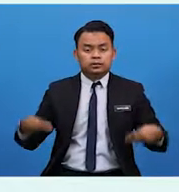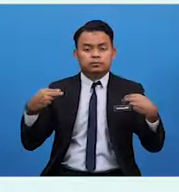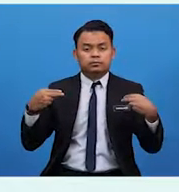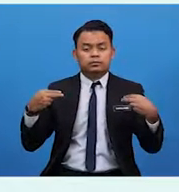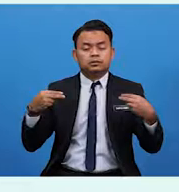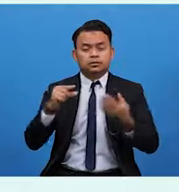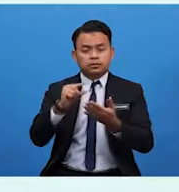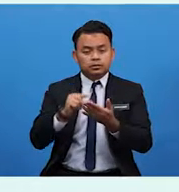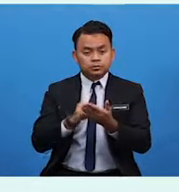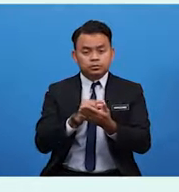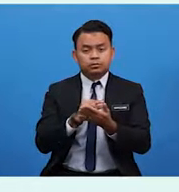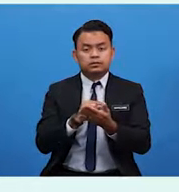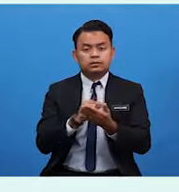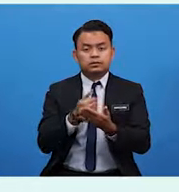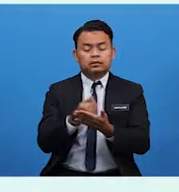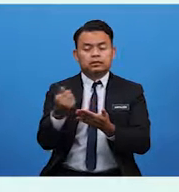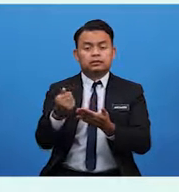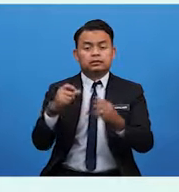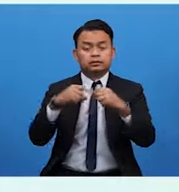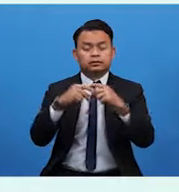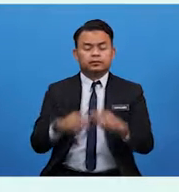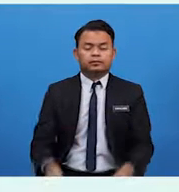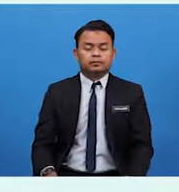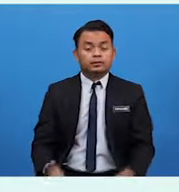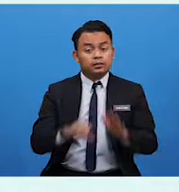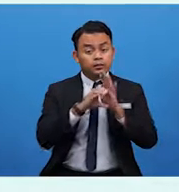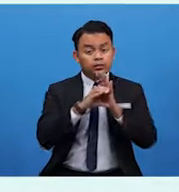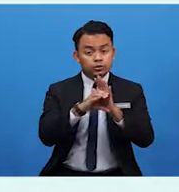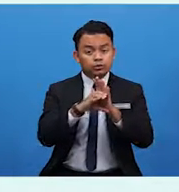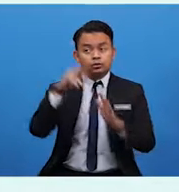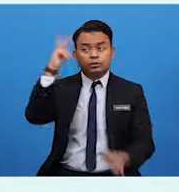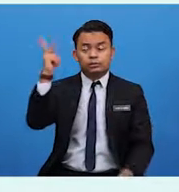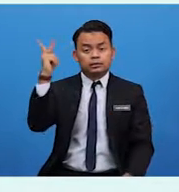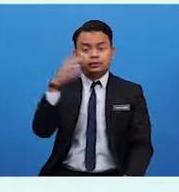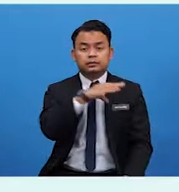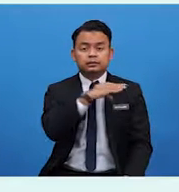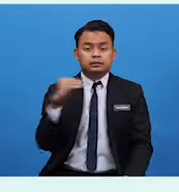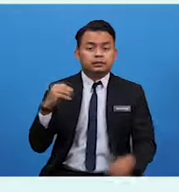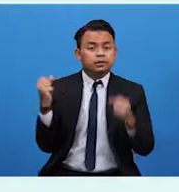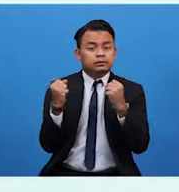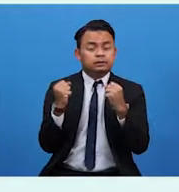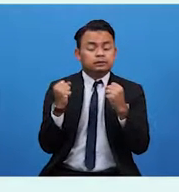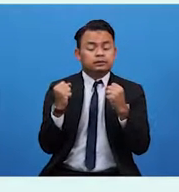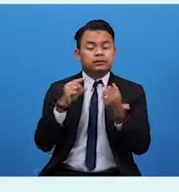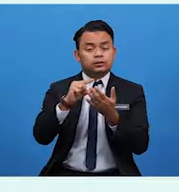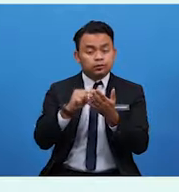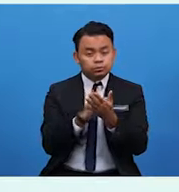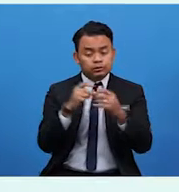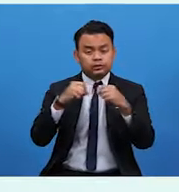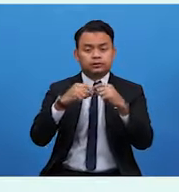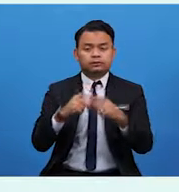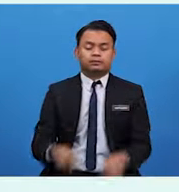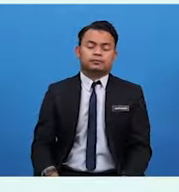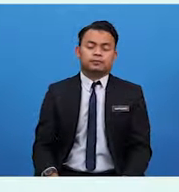angin dan penghawa dingin menggunakan tenaga elektrik. Jadi, kita tidak dapat lari